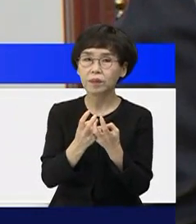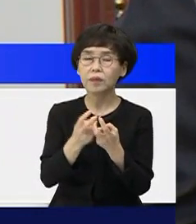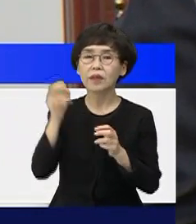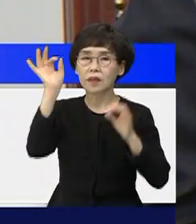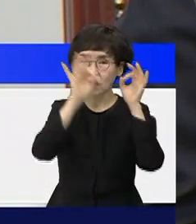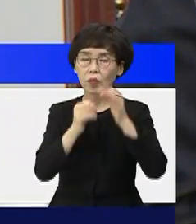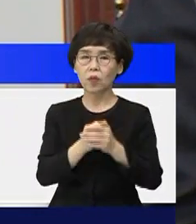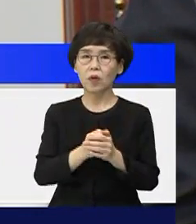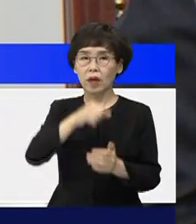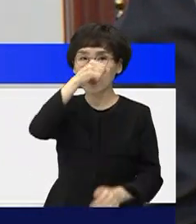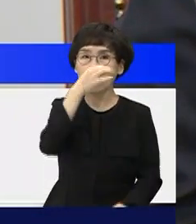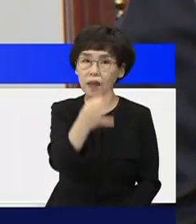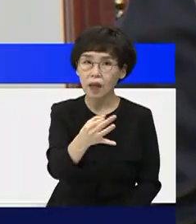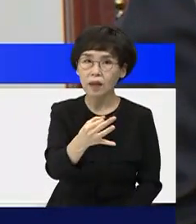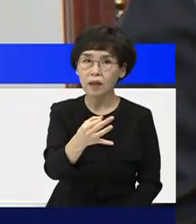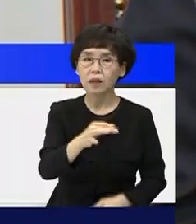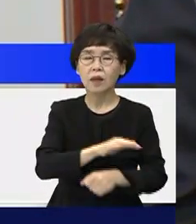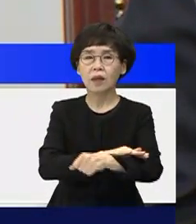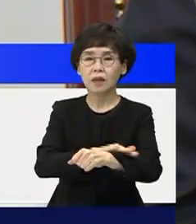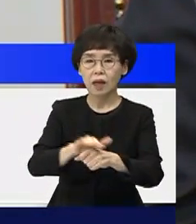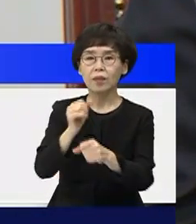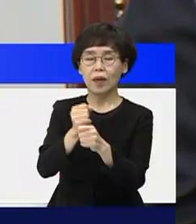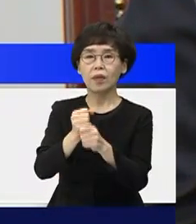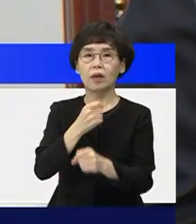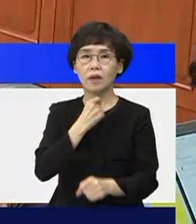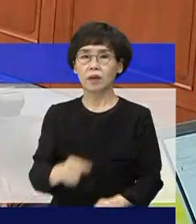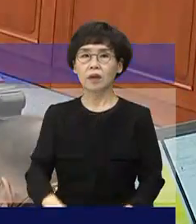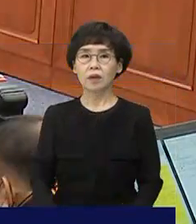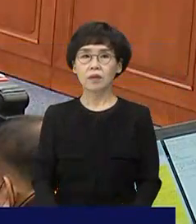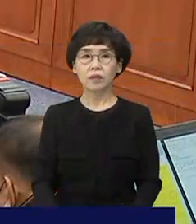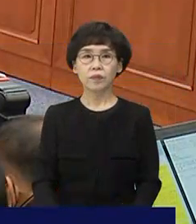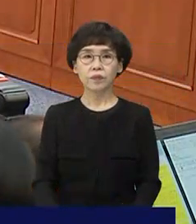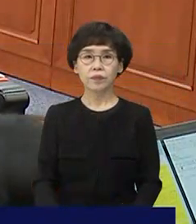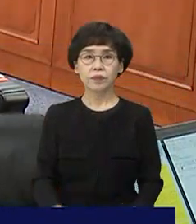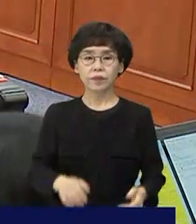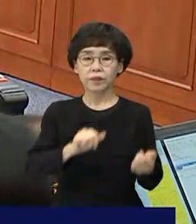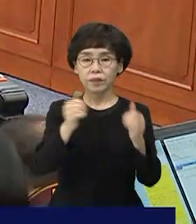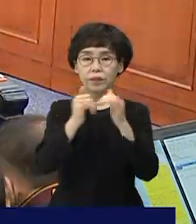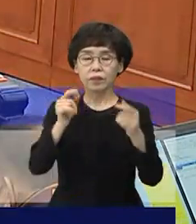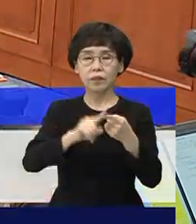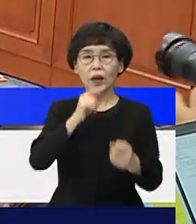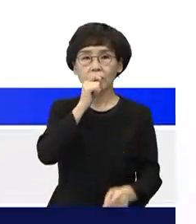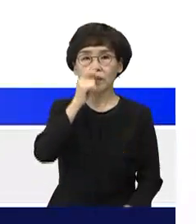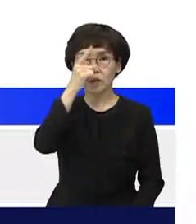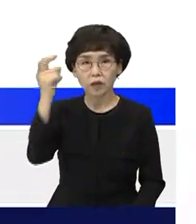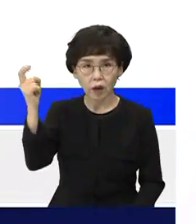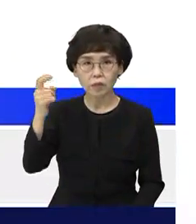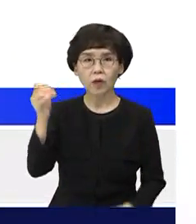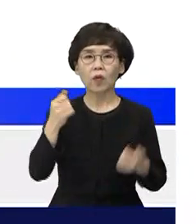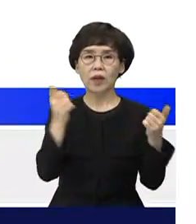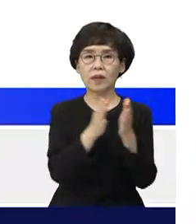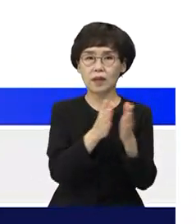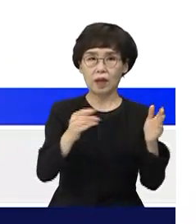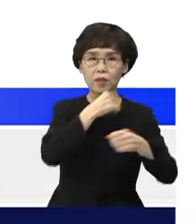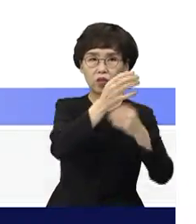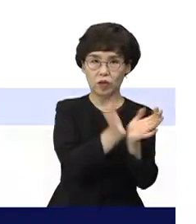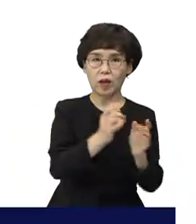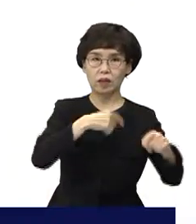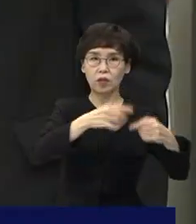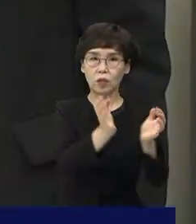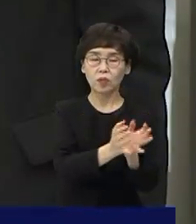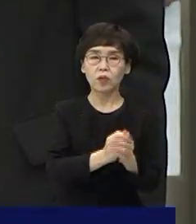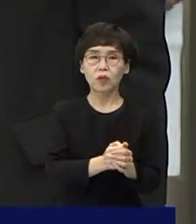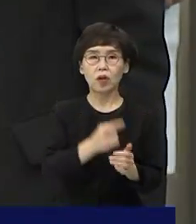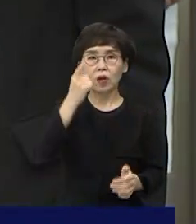찾아내고 예산을 제대로 편성하겠습니다. 희생자들에 대한 묵념으로 회의를 시작한 민주당 지도부도